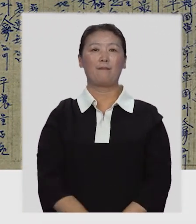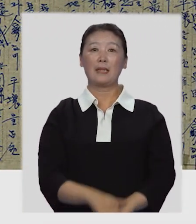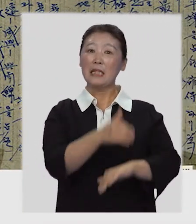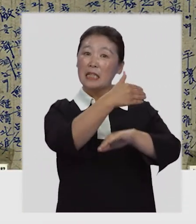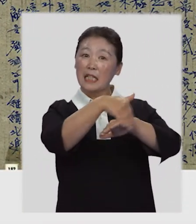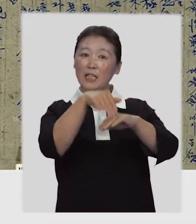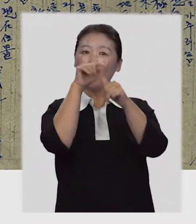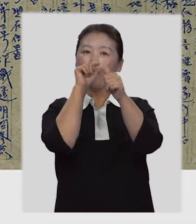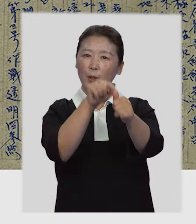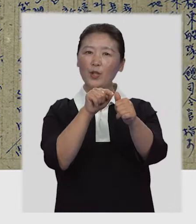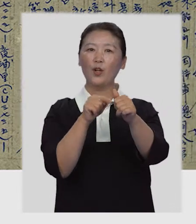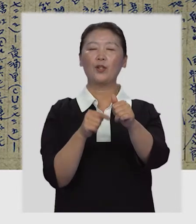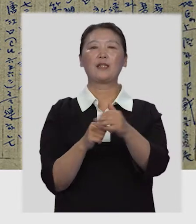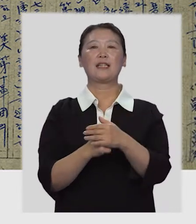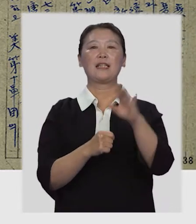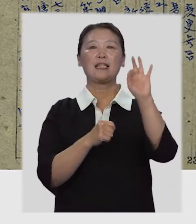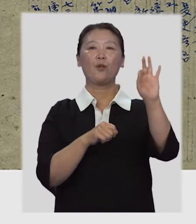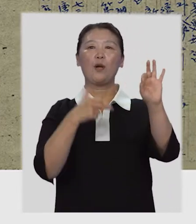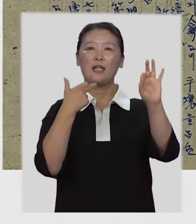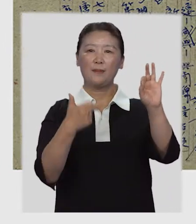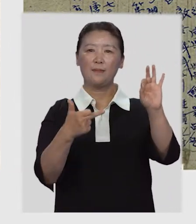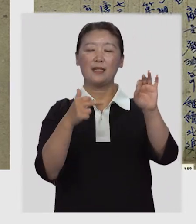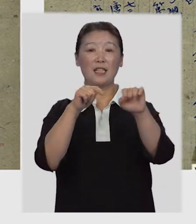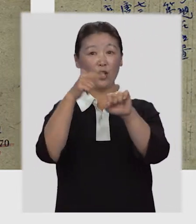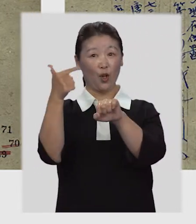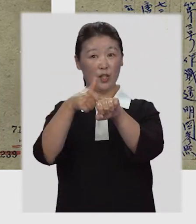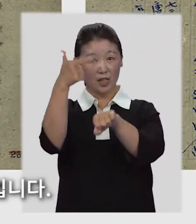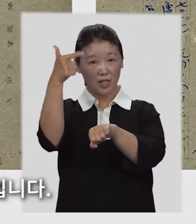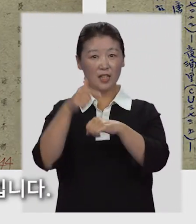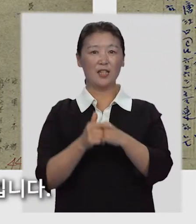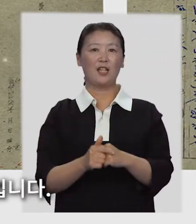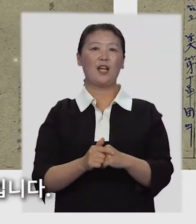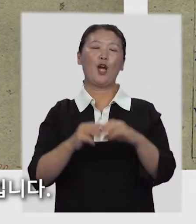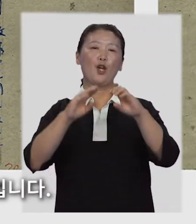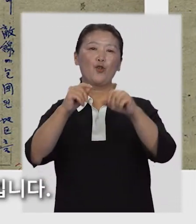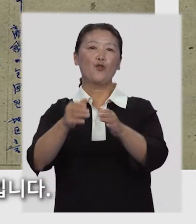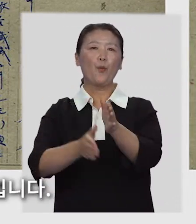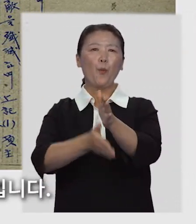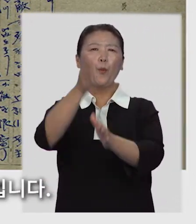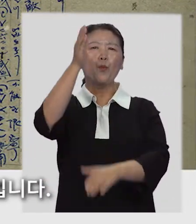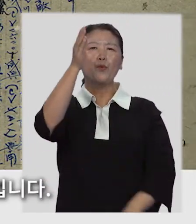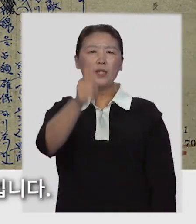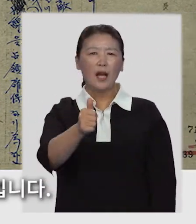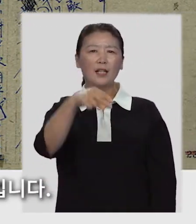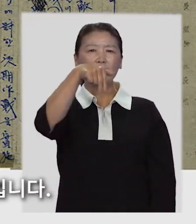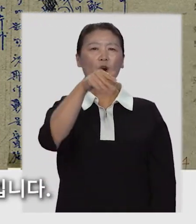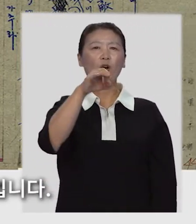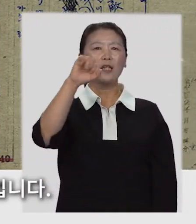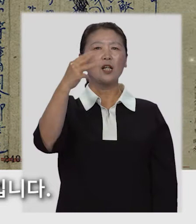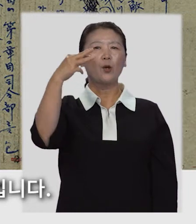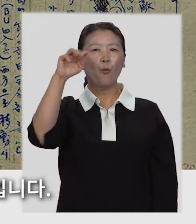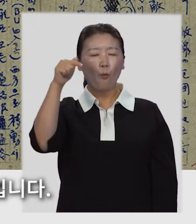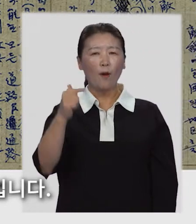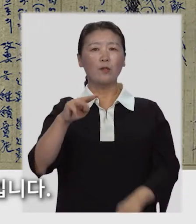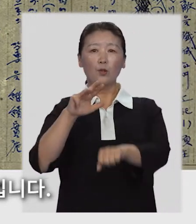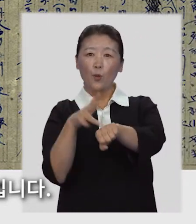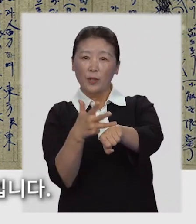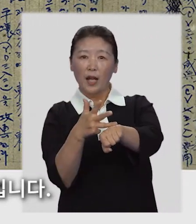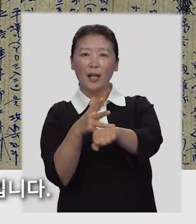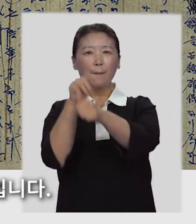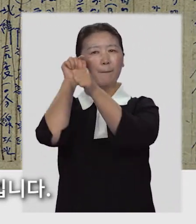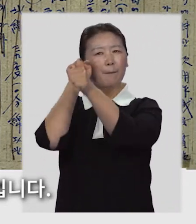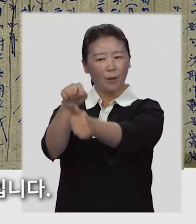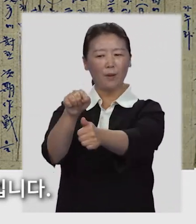이 작전 명령은 하루 전인 10월 17일 18시에 육군본부 총참모장 정일관 소장의 명의로 하달된